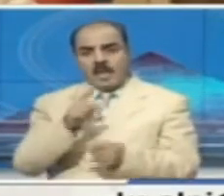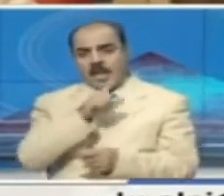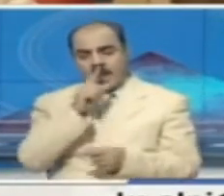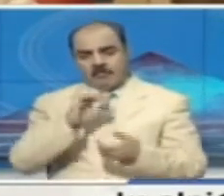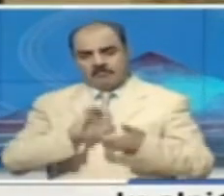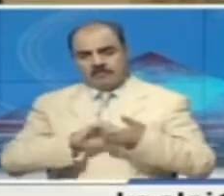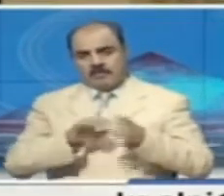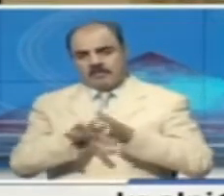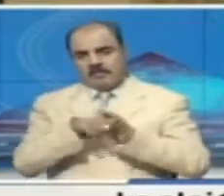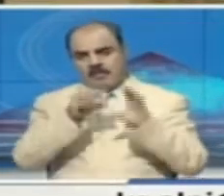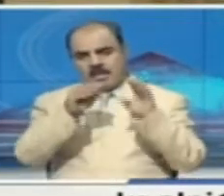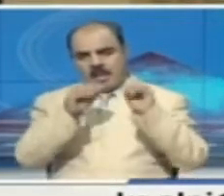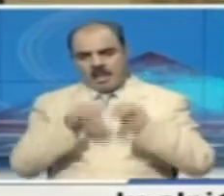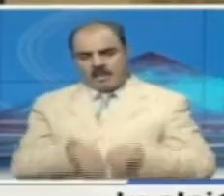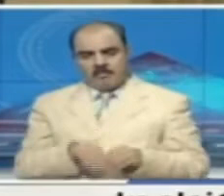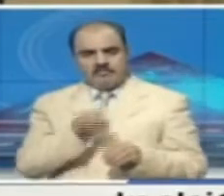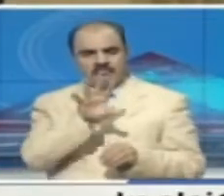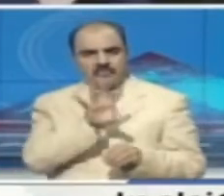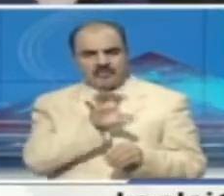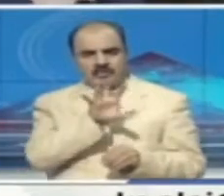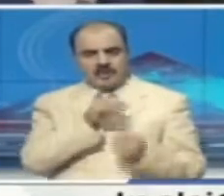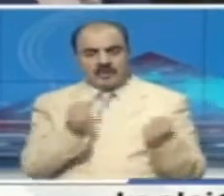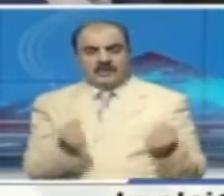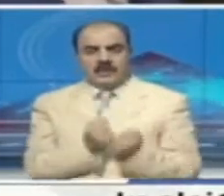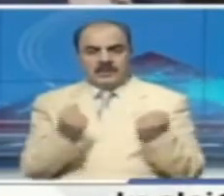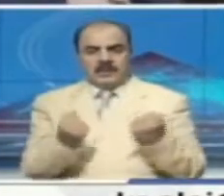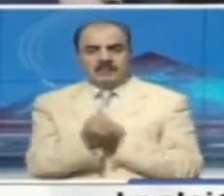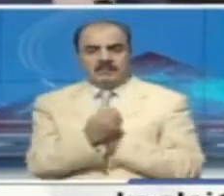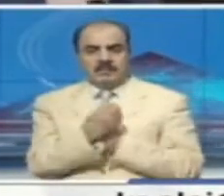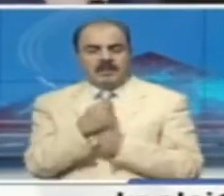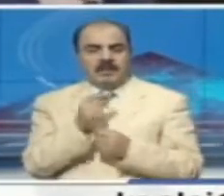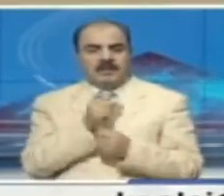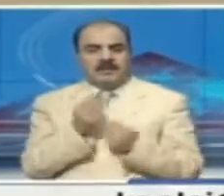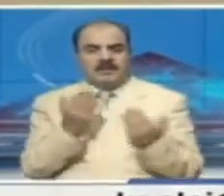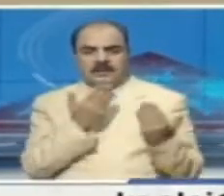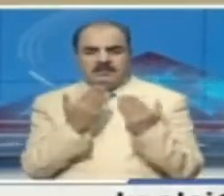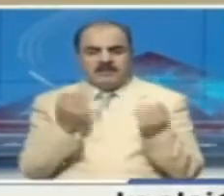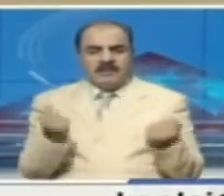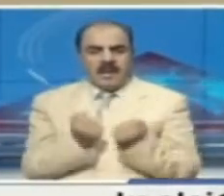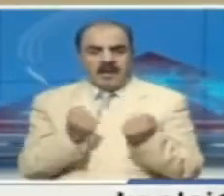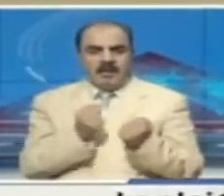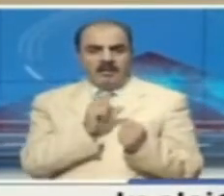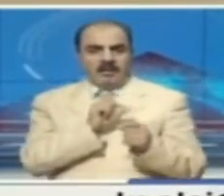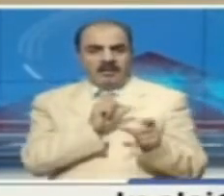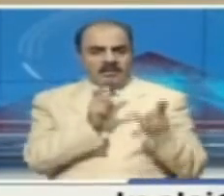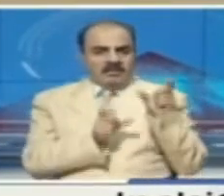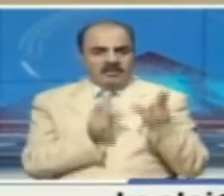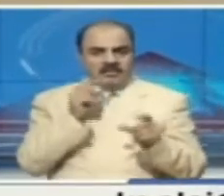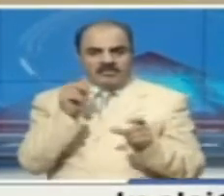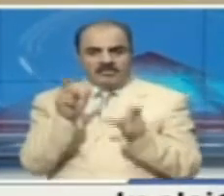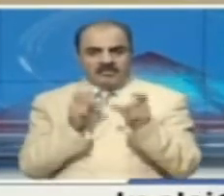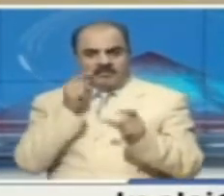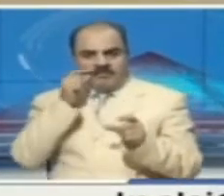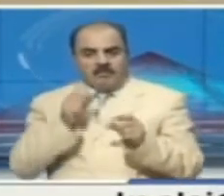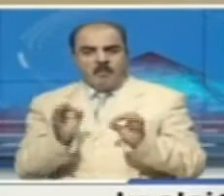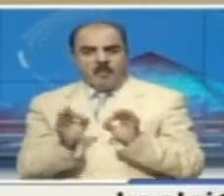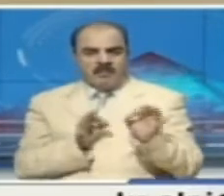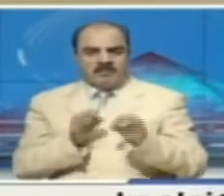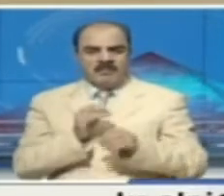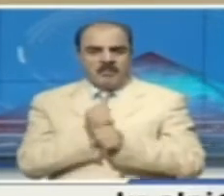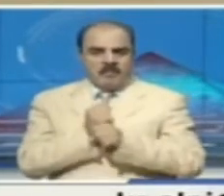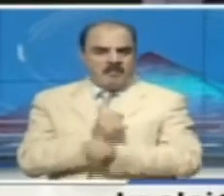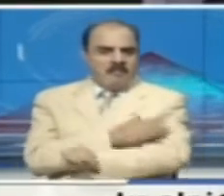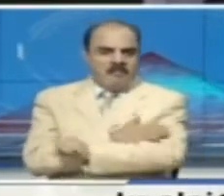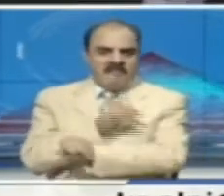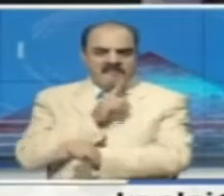العالمية لإمداد مركز تدريب الهيئة بالمواد التعليمية المستخدمة في تدريب الكوادر البشرية بالهيئة ومن